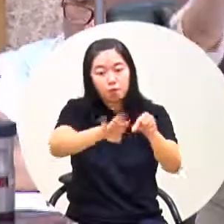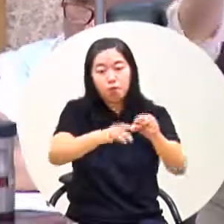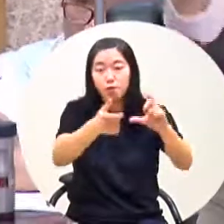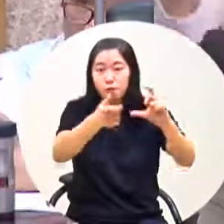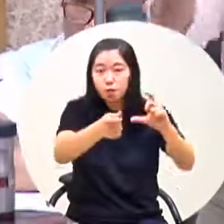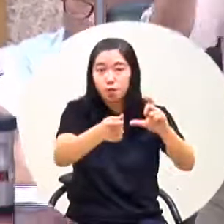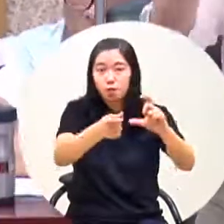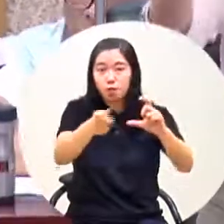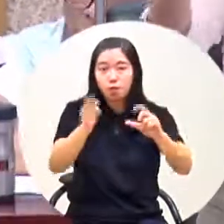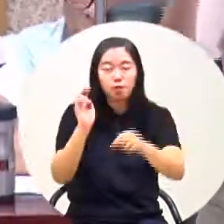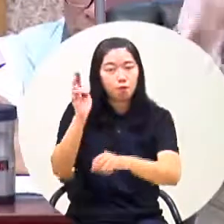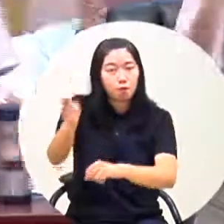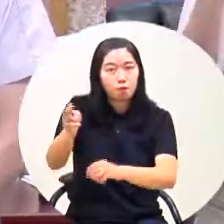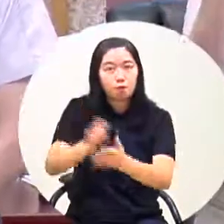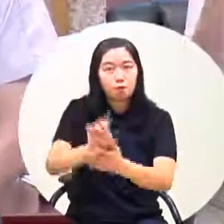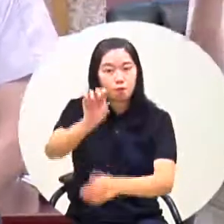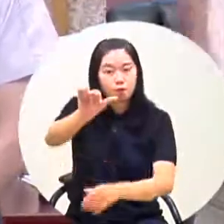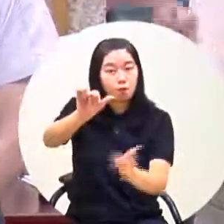他请了